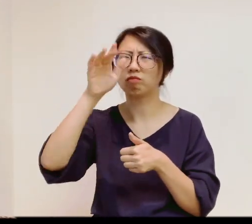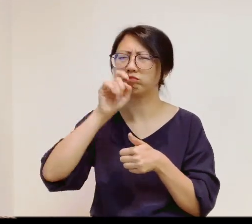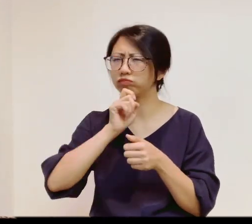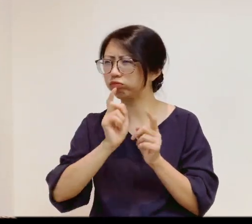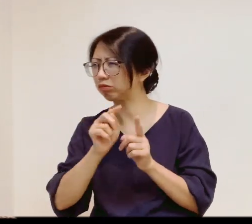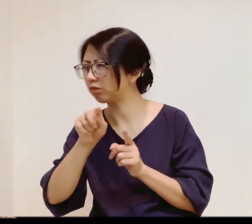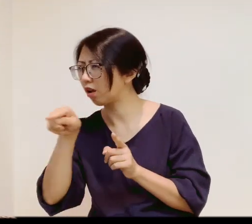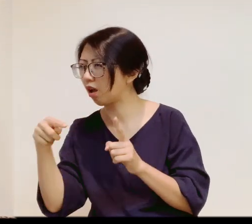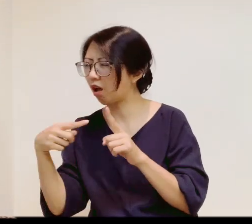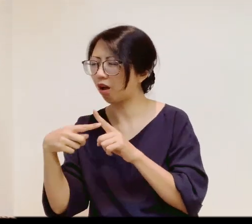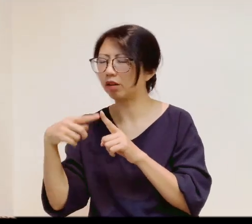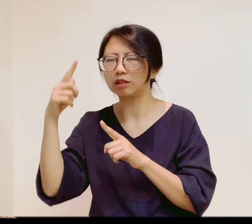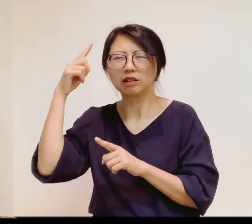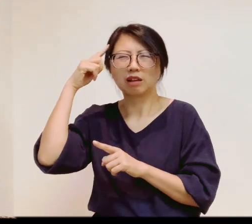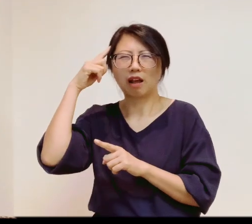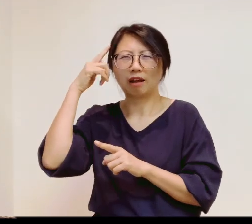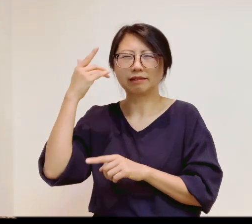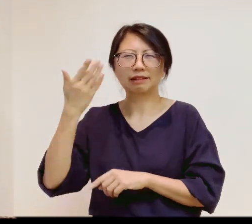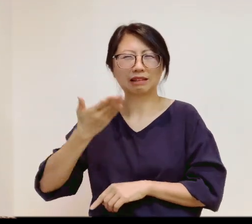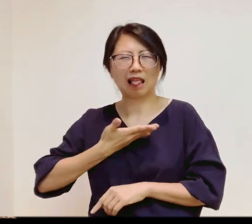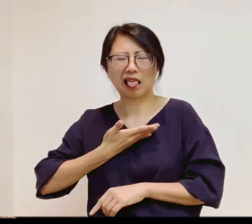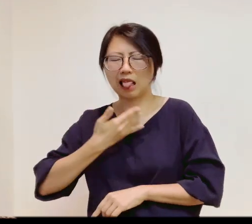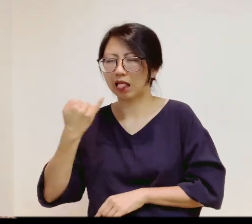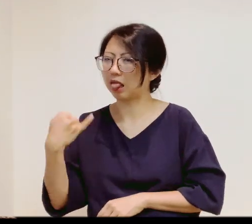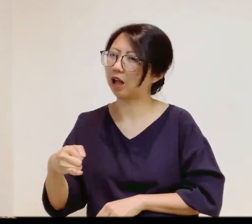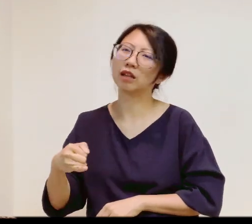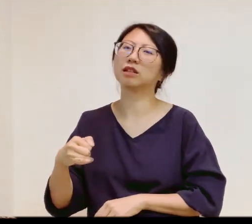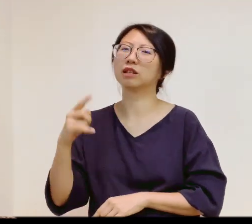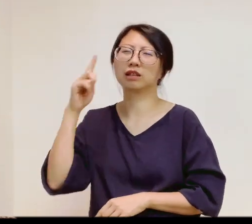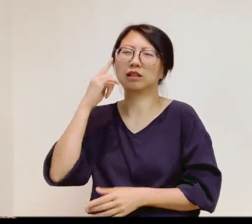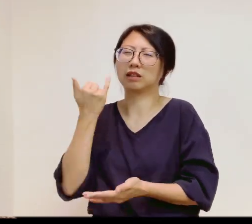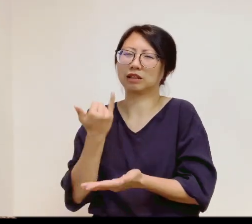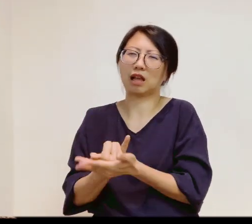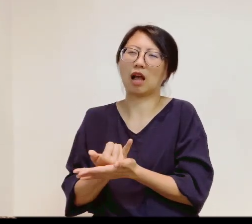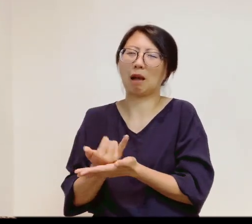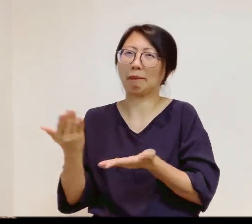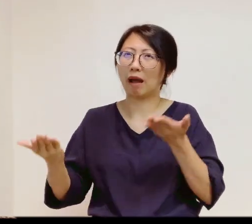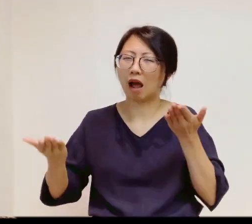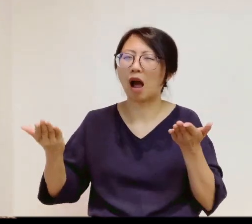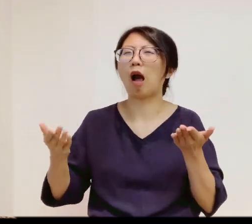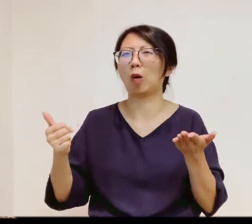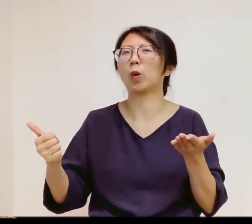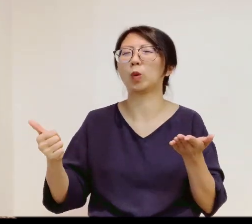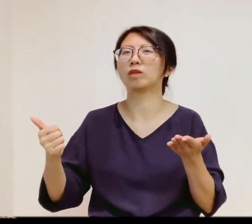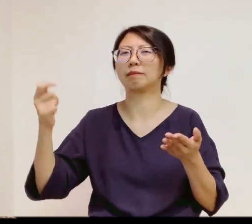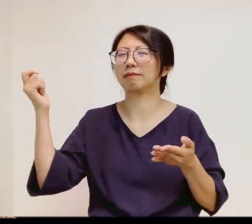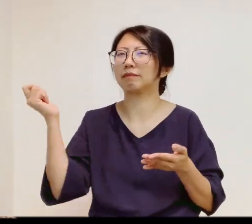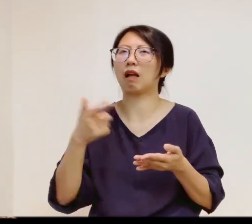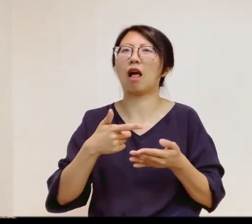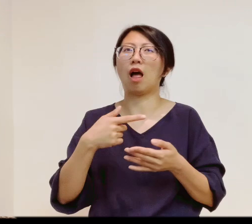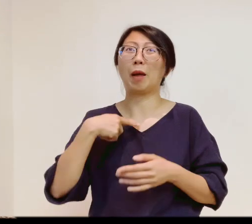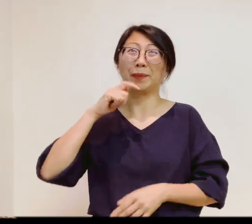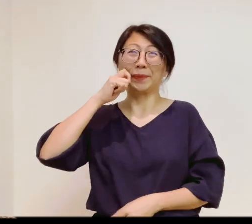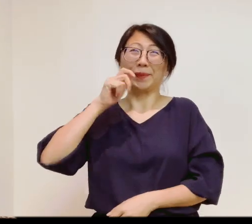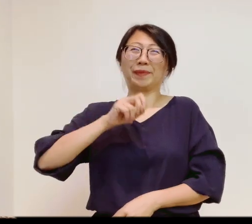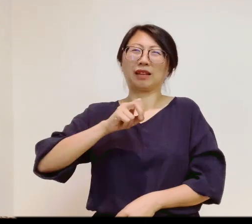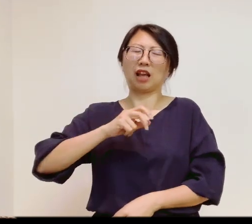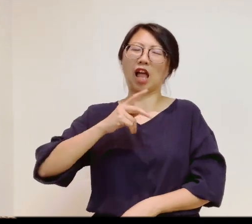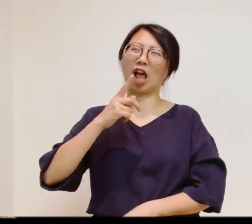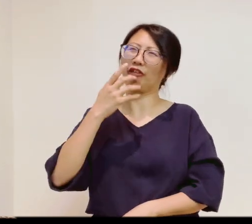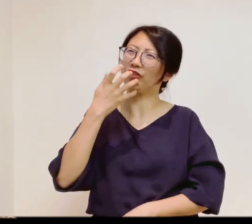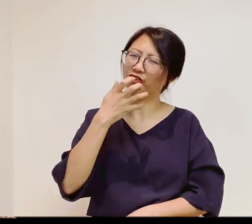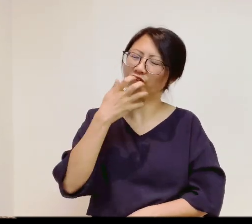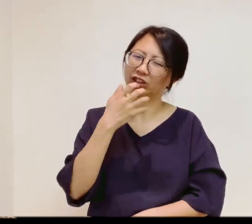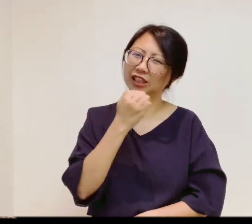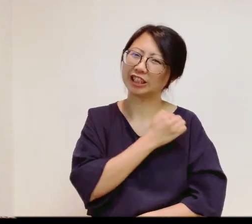到咧，點解有啲人情願係選擇死亡咧，都唔想再生存落去，因為實在係太過痛苦。咁呢邊書裏